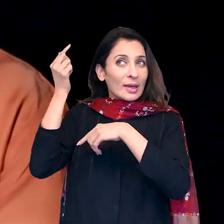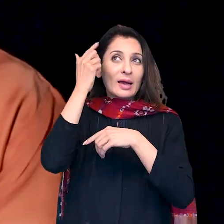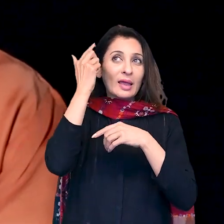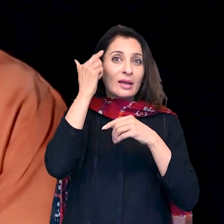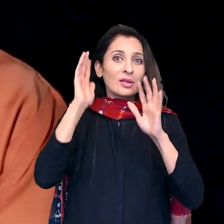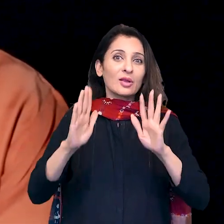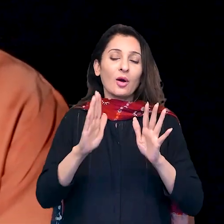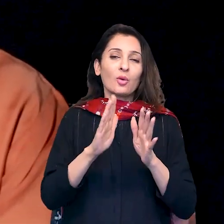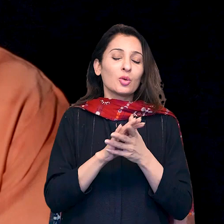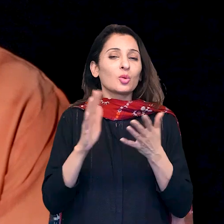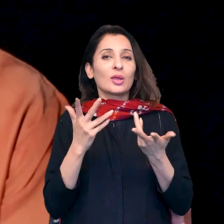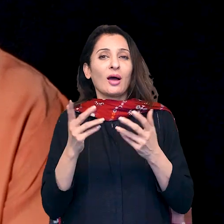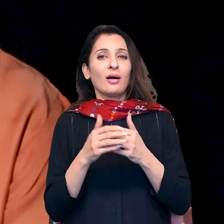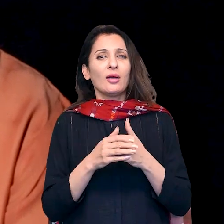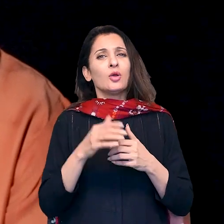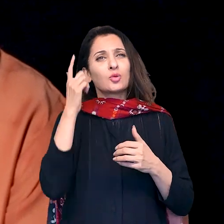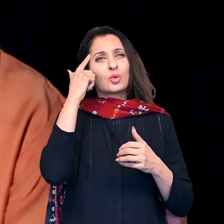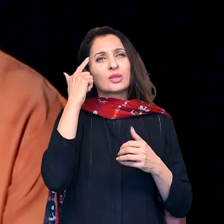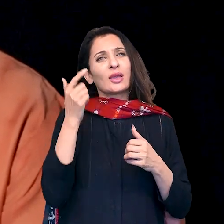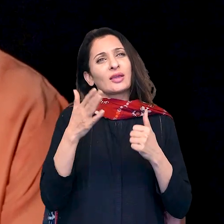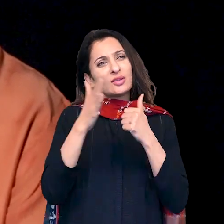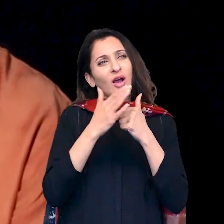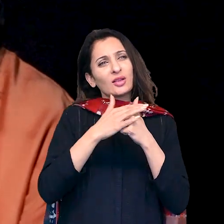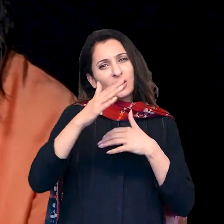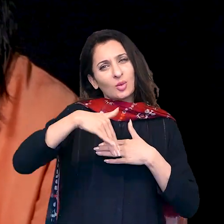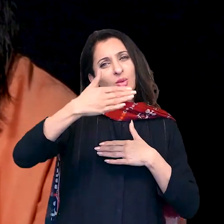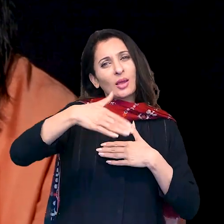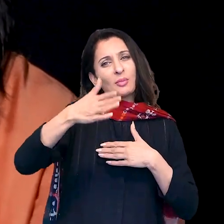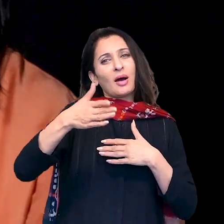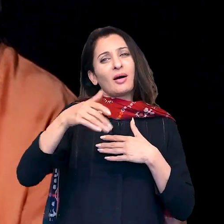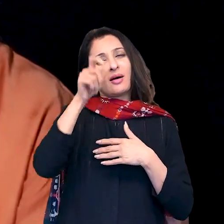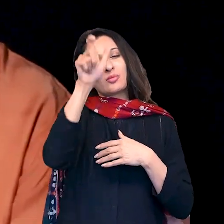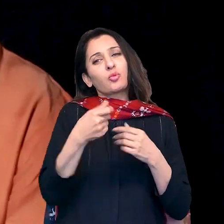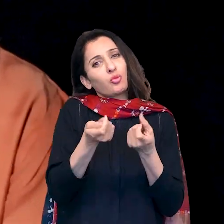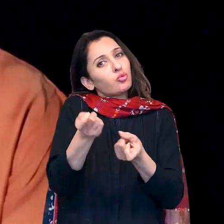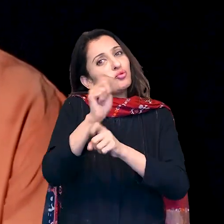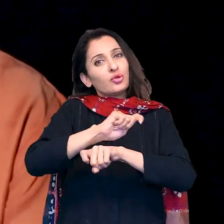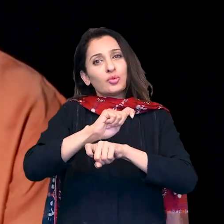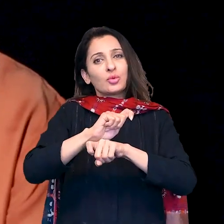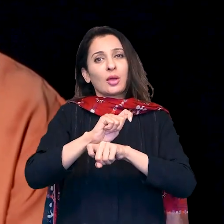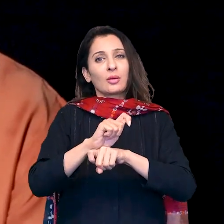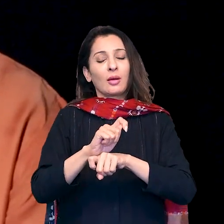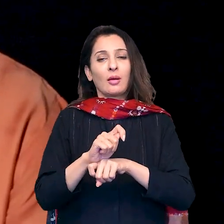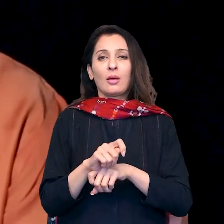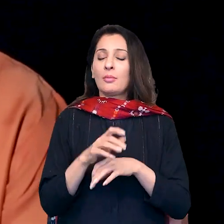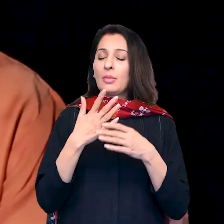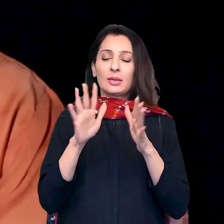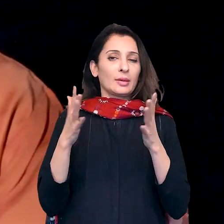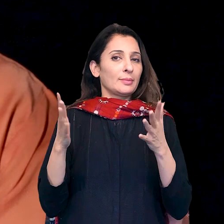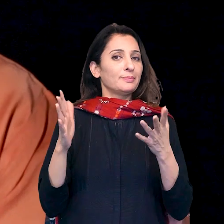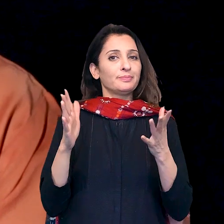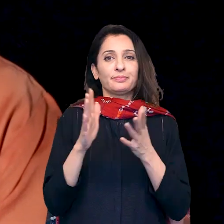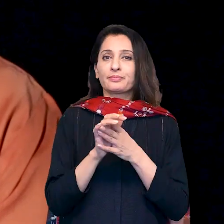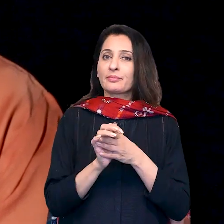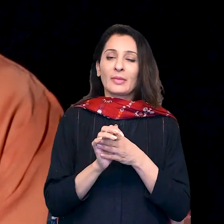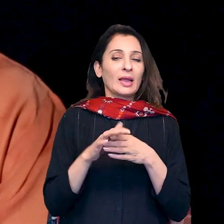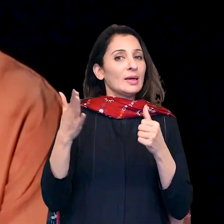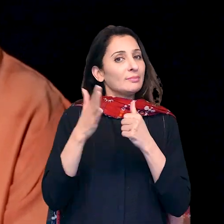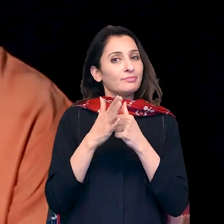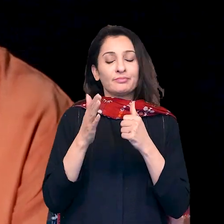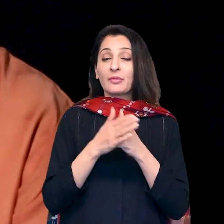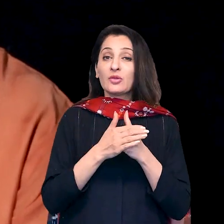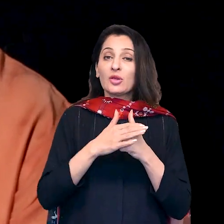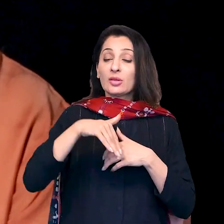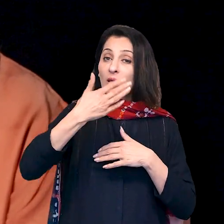अक्सर समझा जाता है कि शादी होएगी, इंसान बदल जाएगा, and unfortunately that doesn't always happen. So